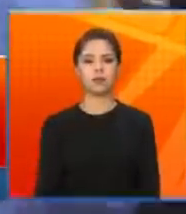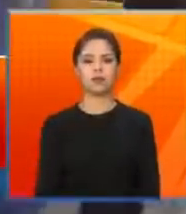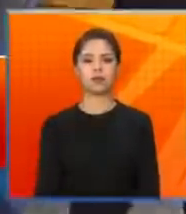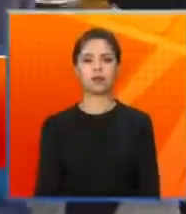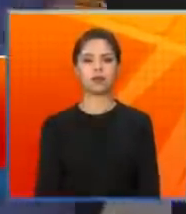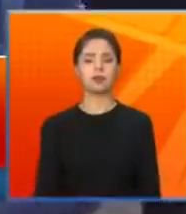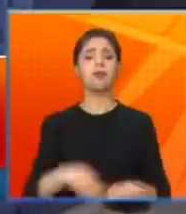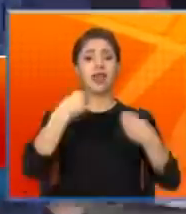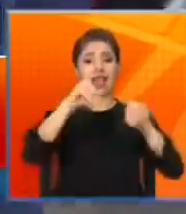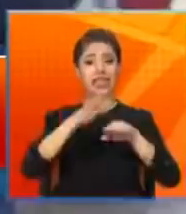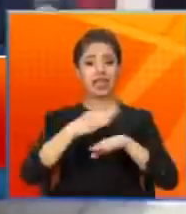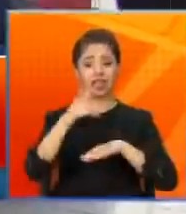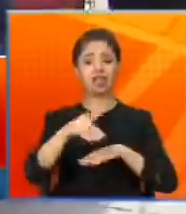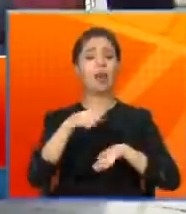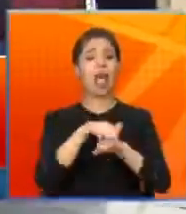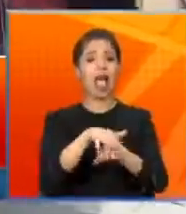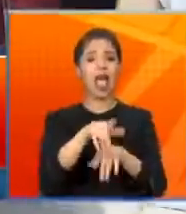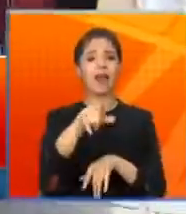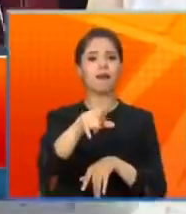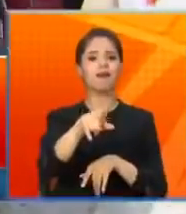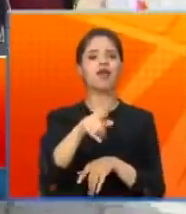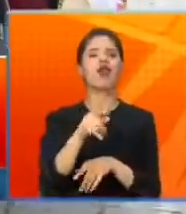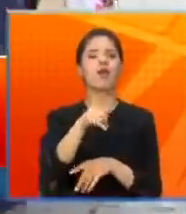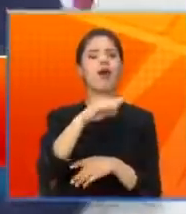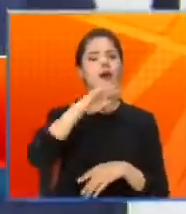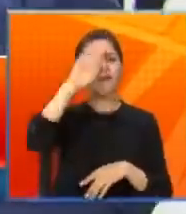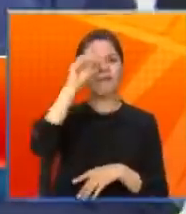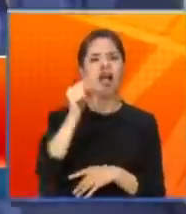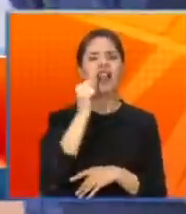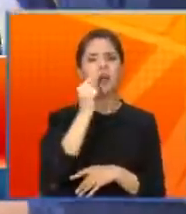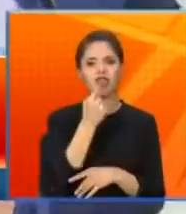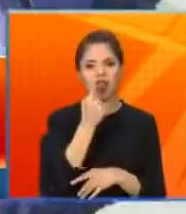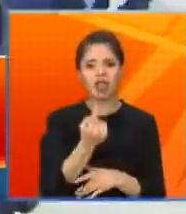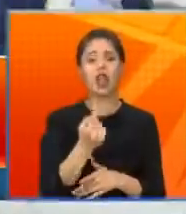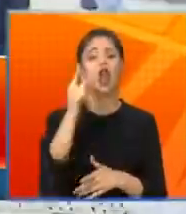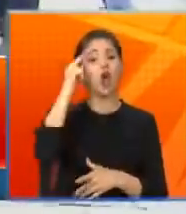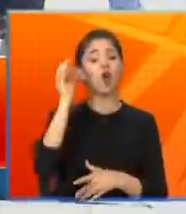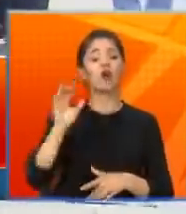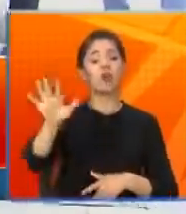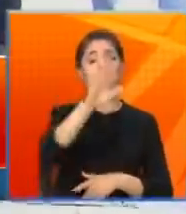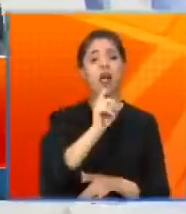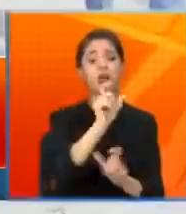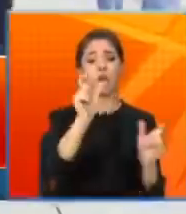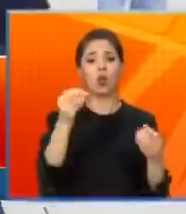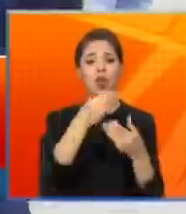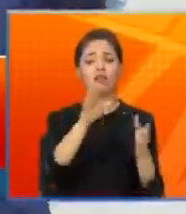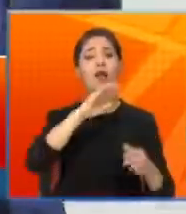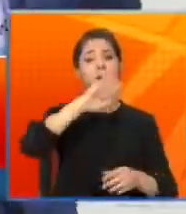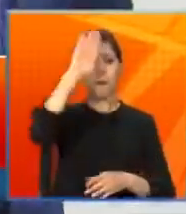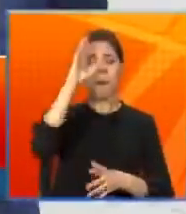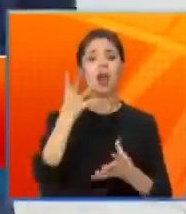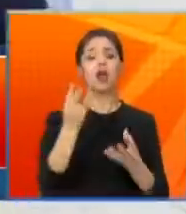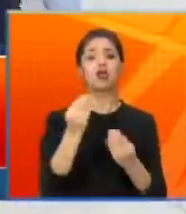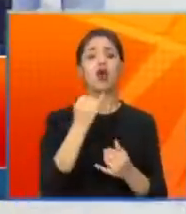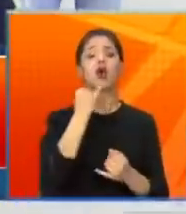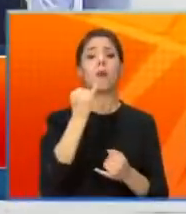satış yapılırken Eminönü'nde bayrama çerez demiyorum Uzmanlar uyarıyor yine de siz siz olun Bayramda